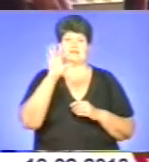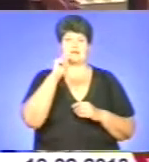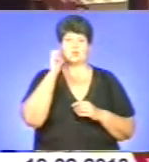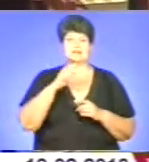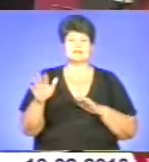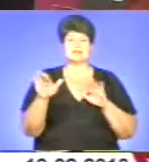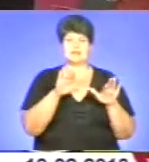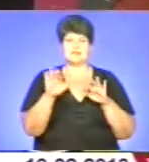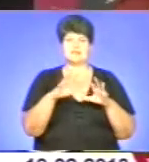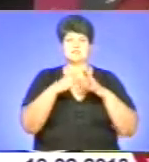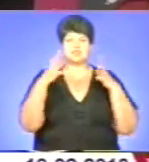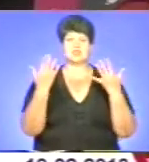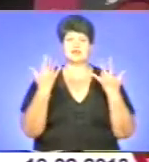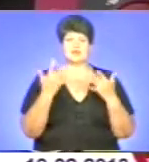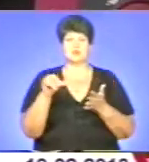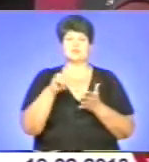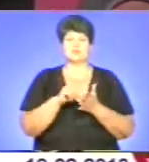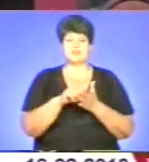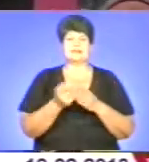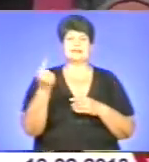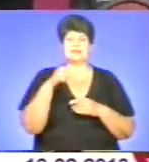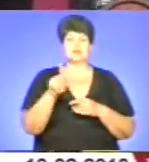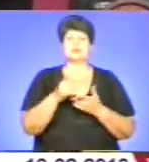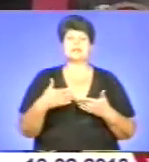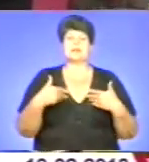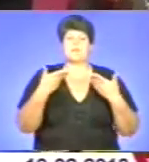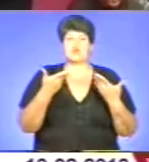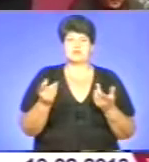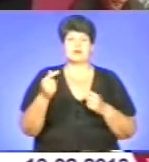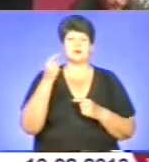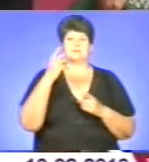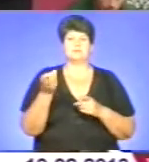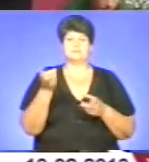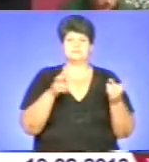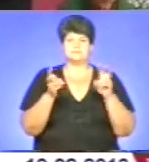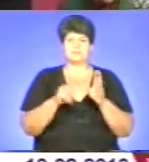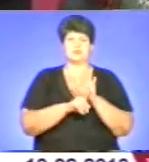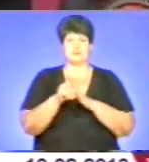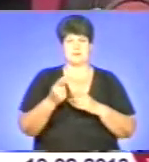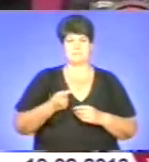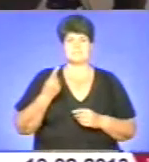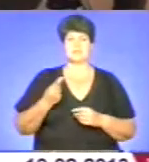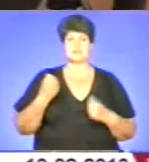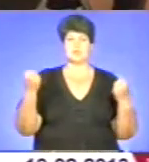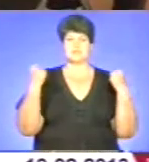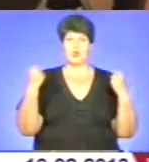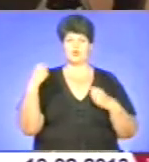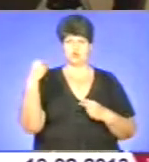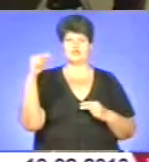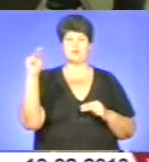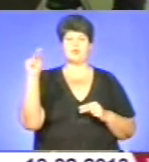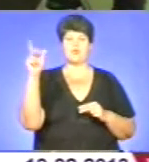році збільше кількості учасників і те що на запрошення відгукнулися Як початківці так і майстри спорту та чемпіони із